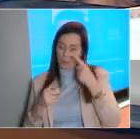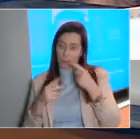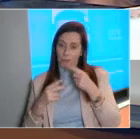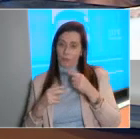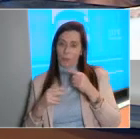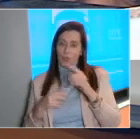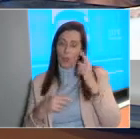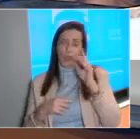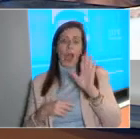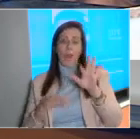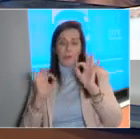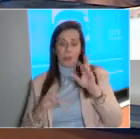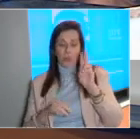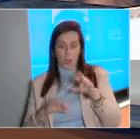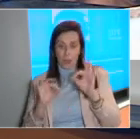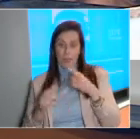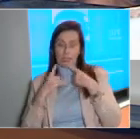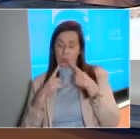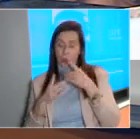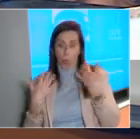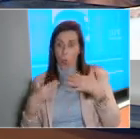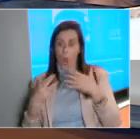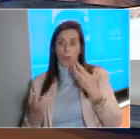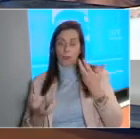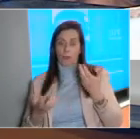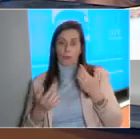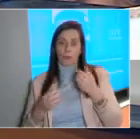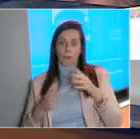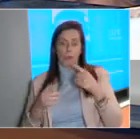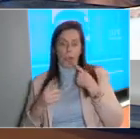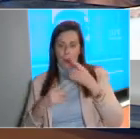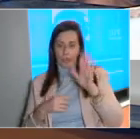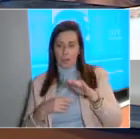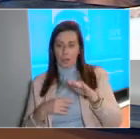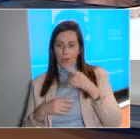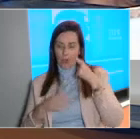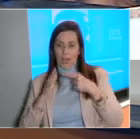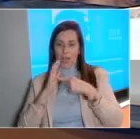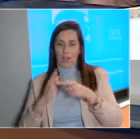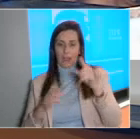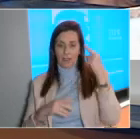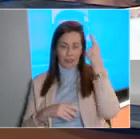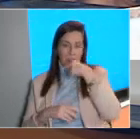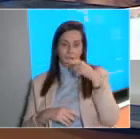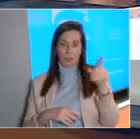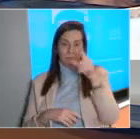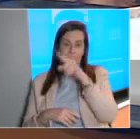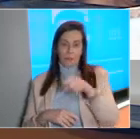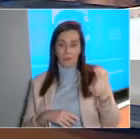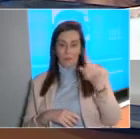הגיונית. לא הייתי אומרת שזה אומתי. טוב, האמת היא שיש באמת שיח ער ותוסס. דיברת, אגב, רגע, בוא נראה את זה. זה